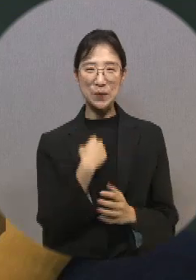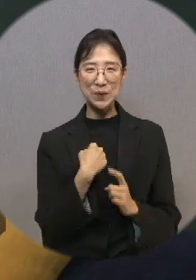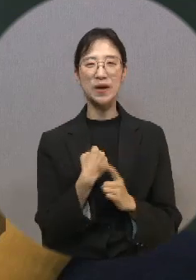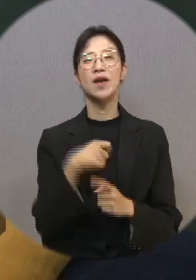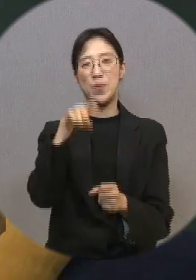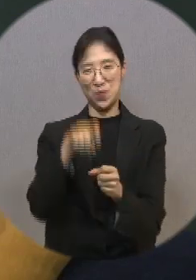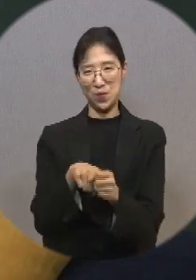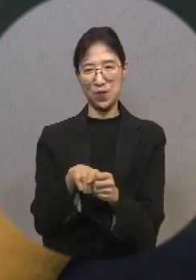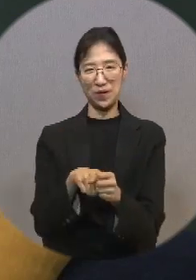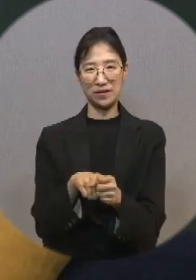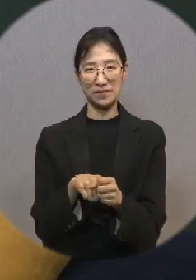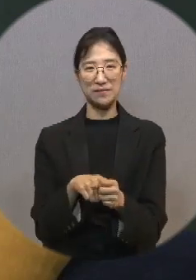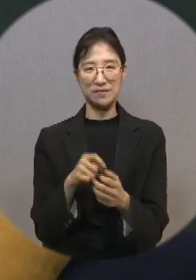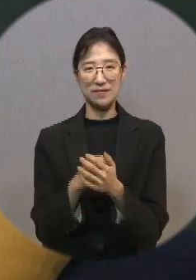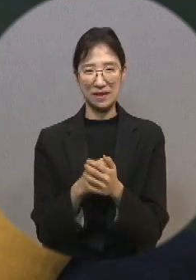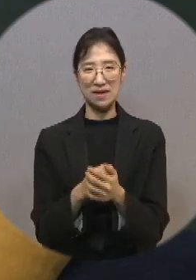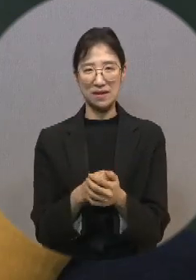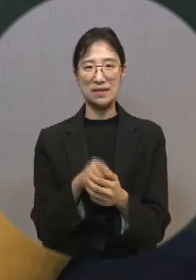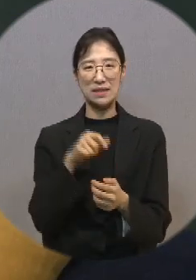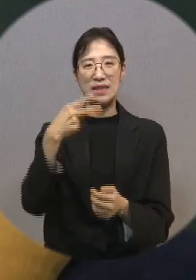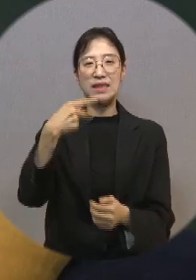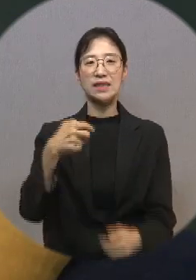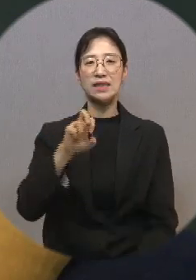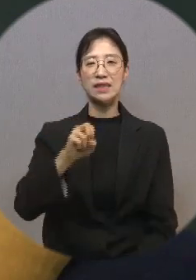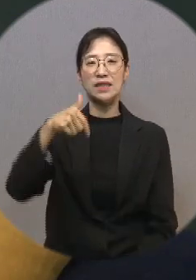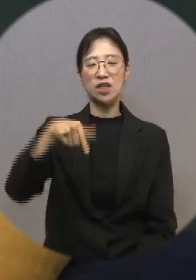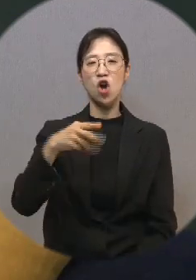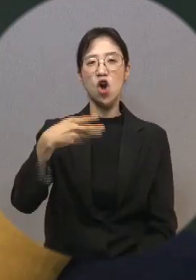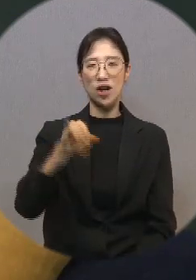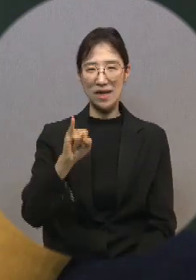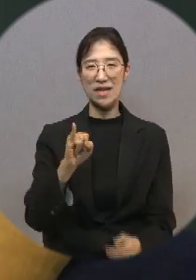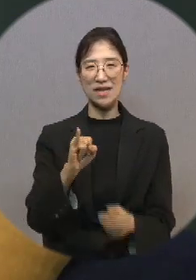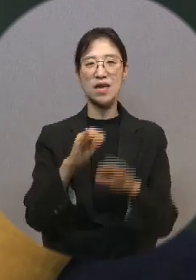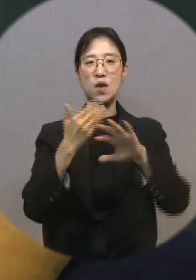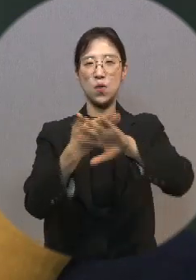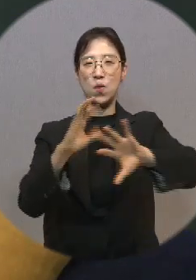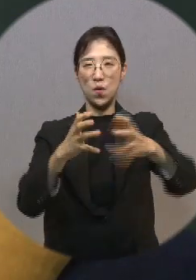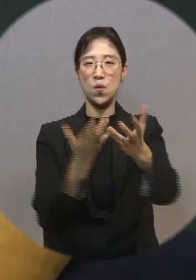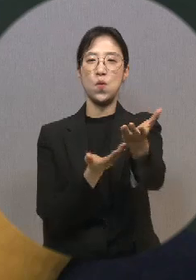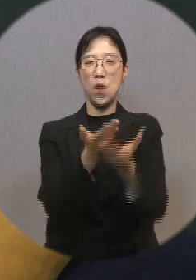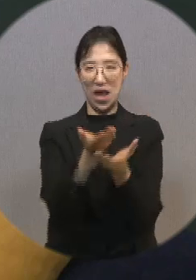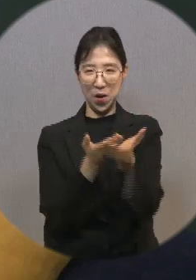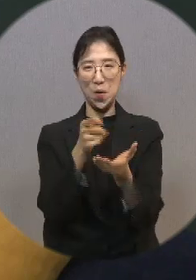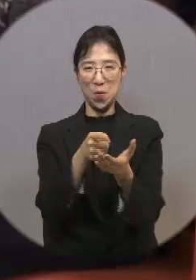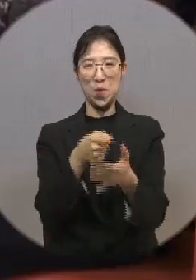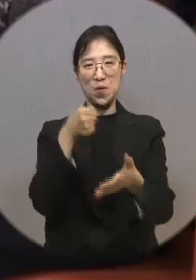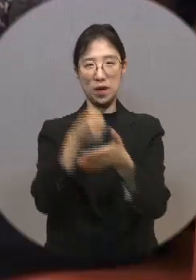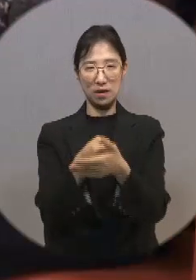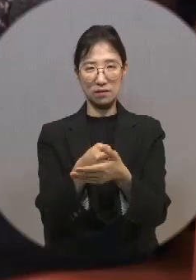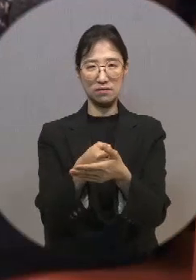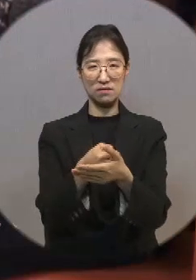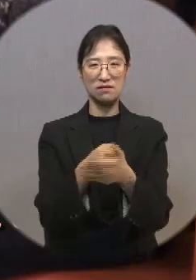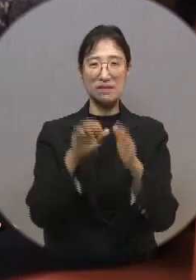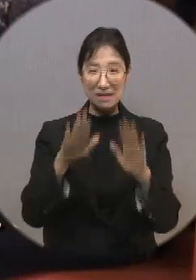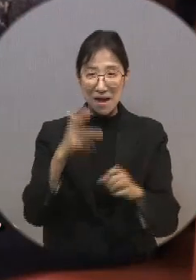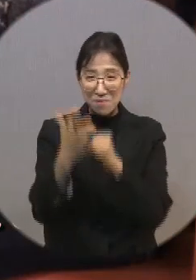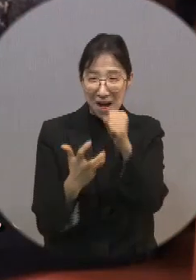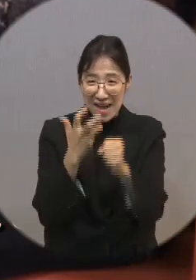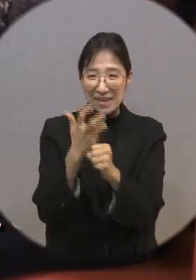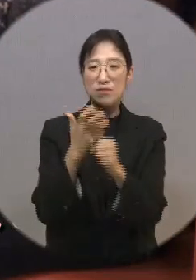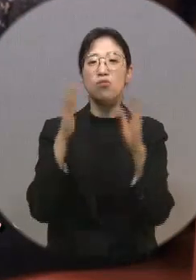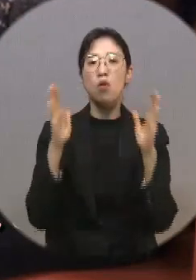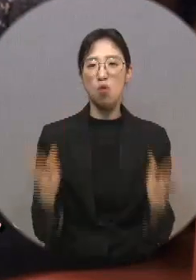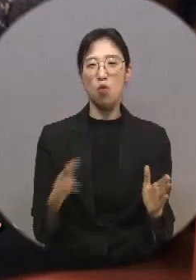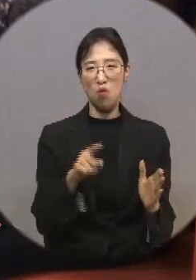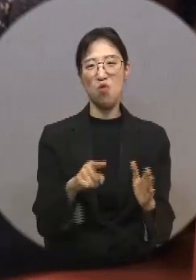챙기자라는 거거든요. 그래서 등거리 외교, 철저히 등거리 외교를 이제 북한의 중요한 이제 외교 전략으로 해서 약 80년을 이렇게 북한